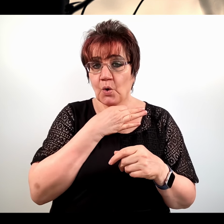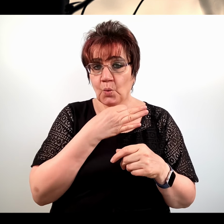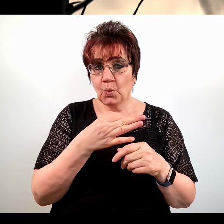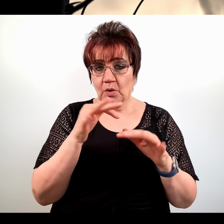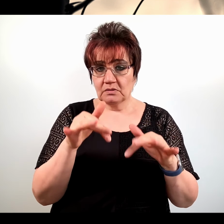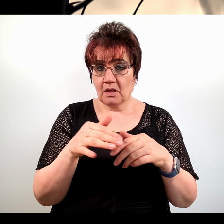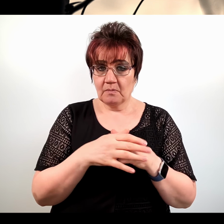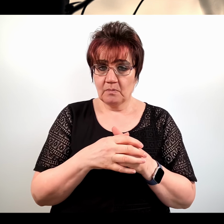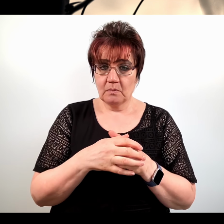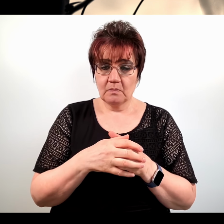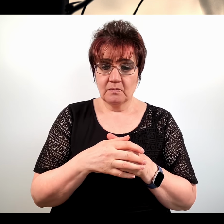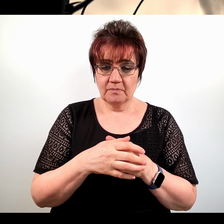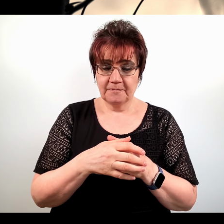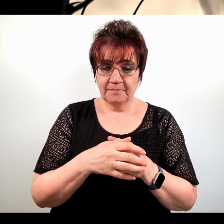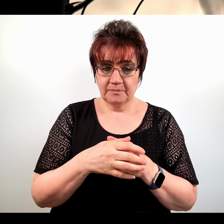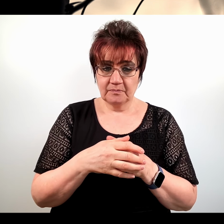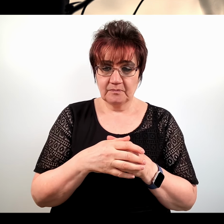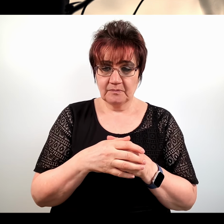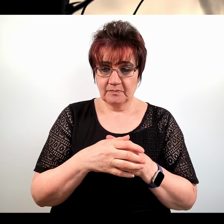hatten Hunger.